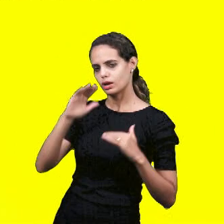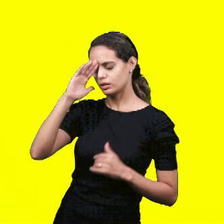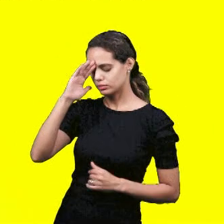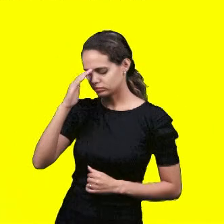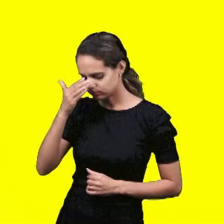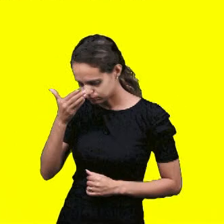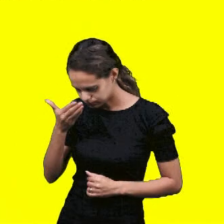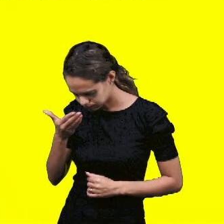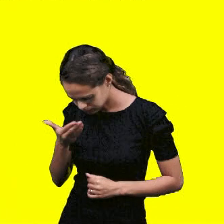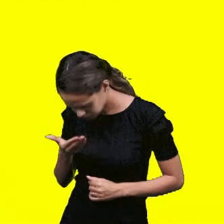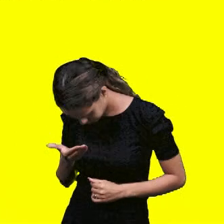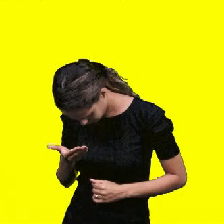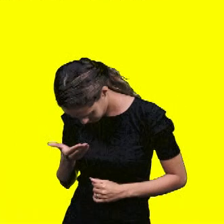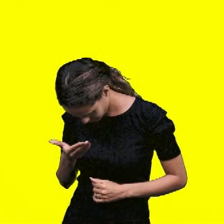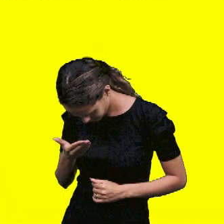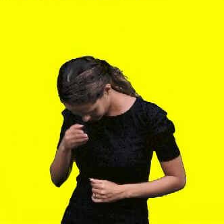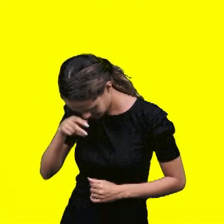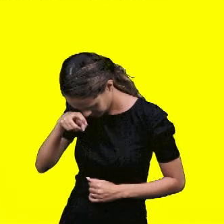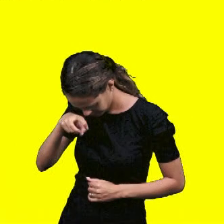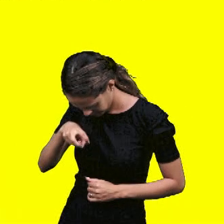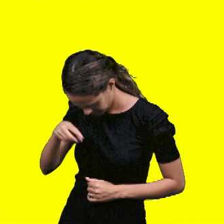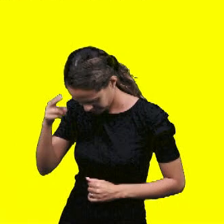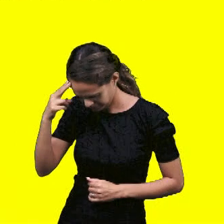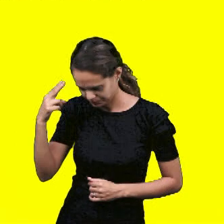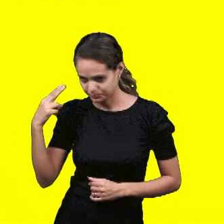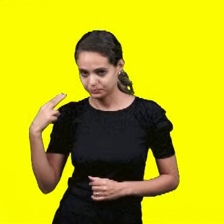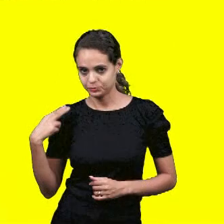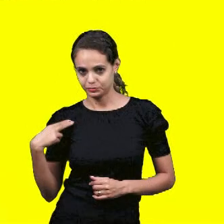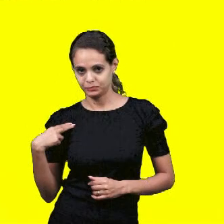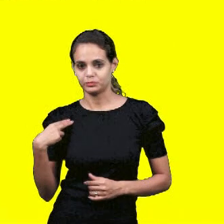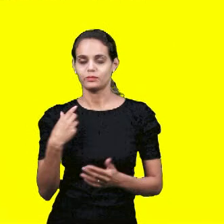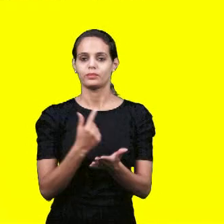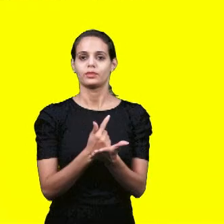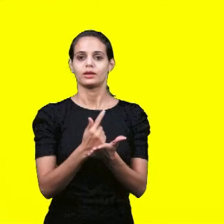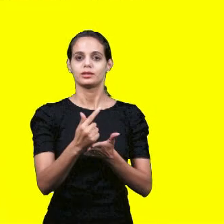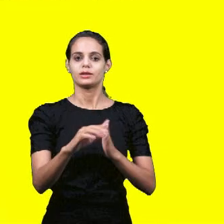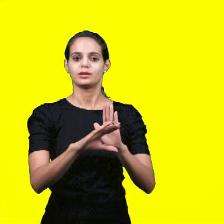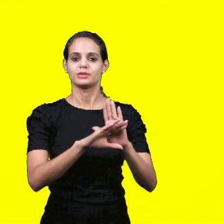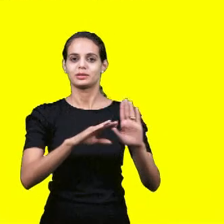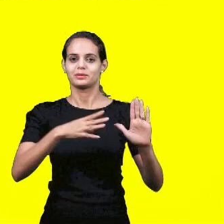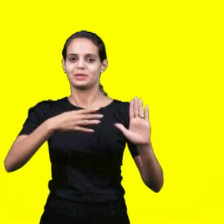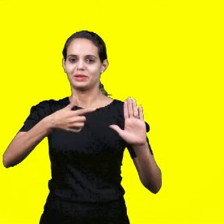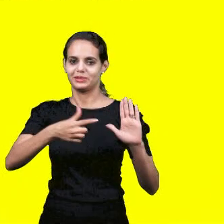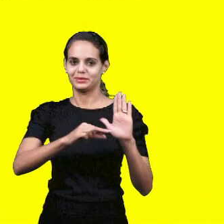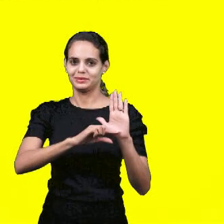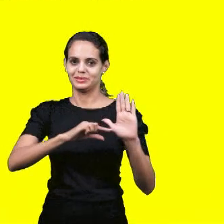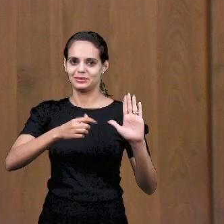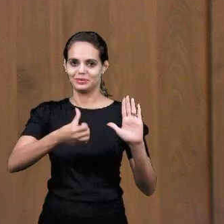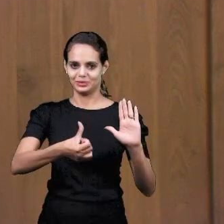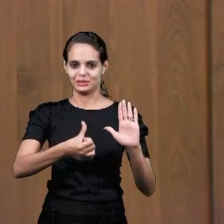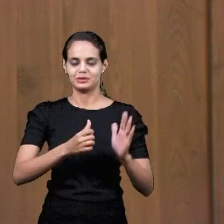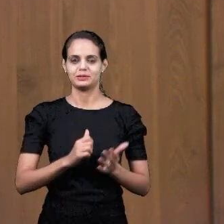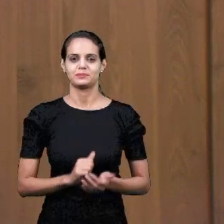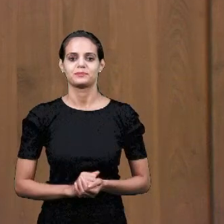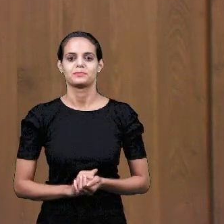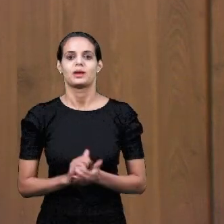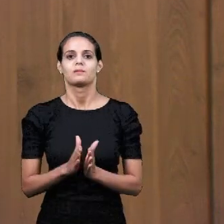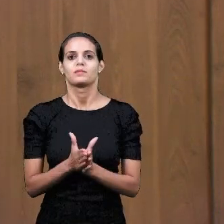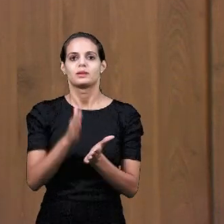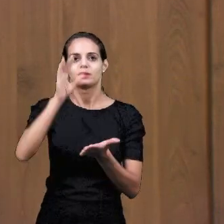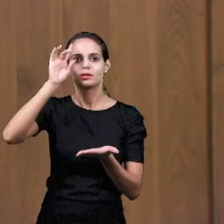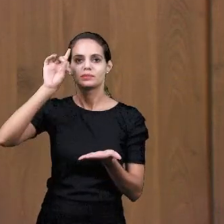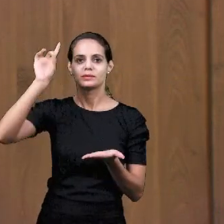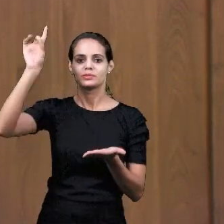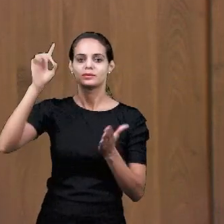42, verset 6. La parole de Dieu nous dit que Joseph était gouverneur